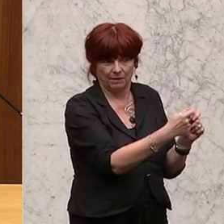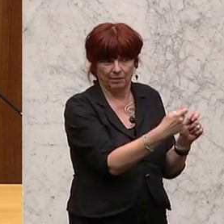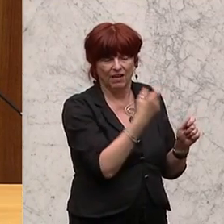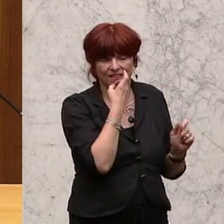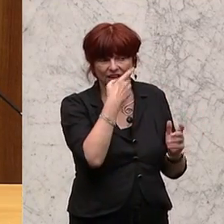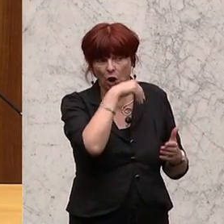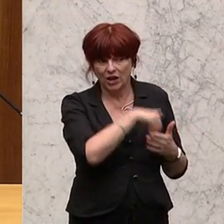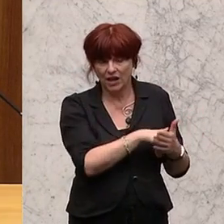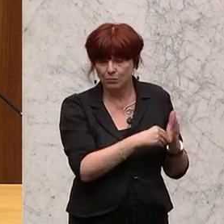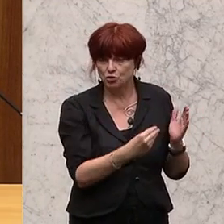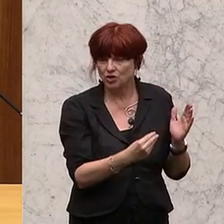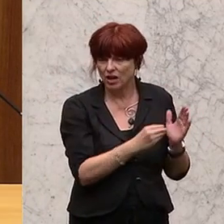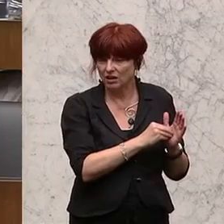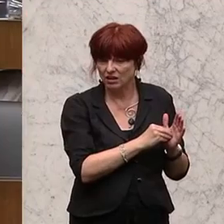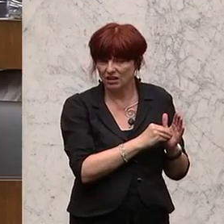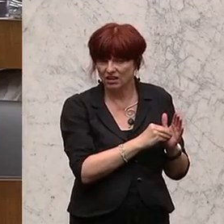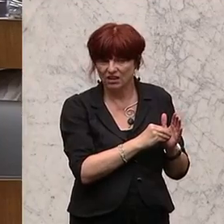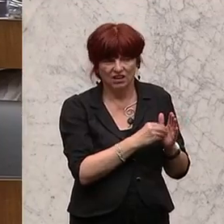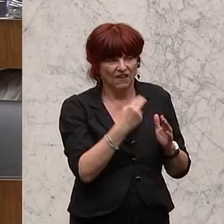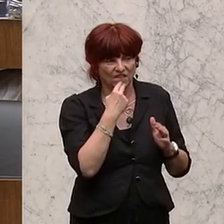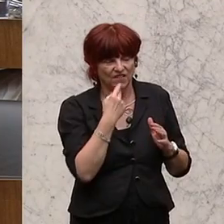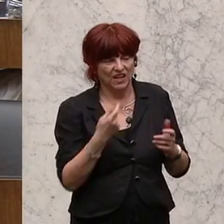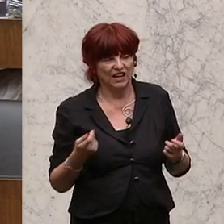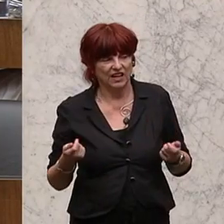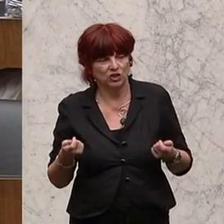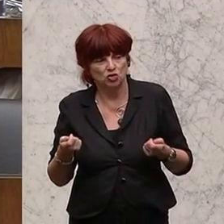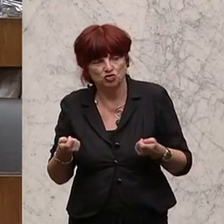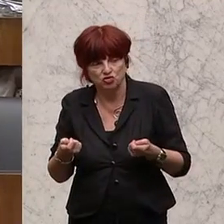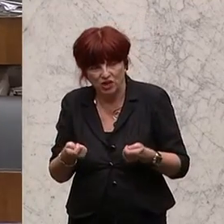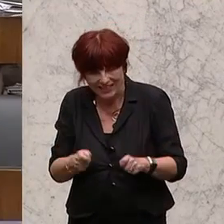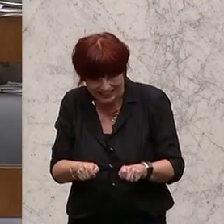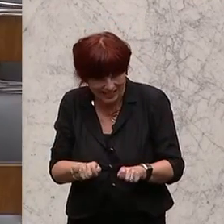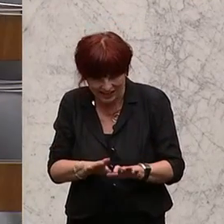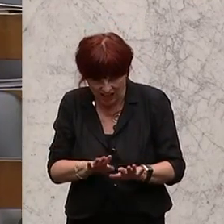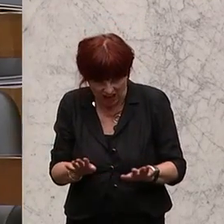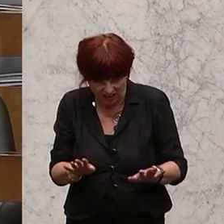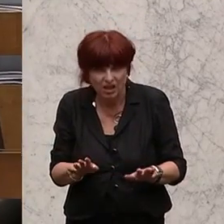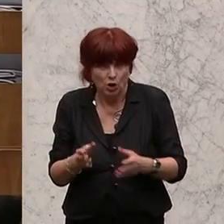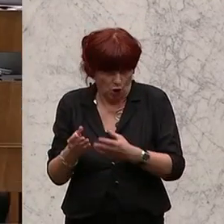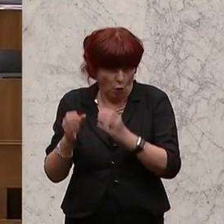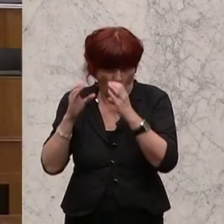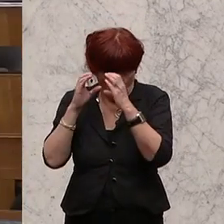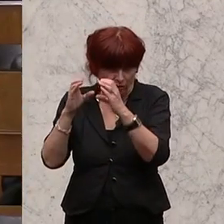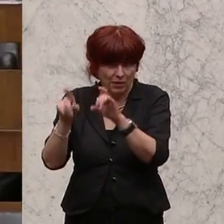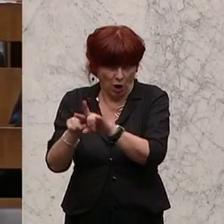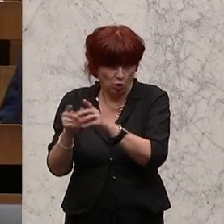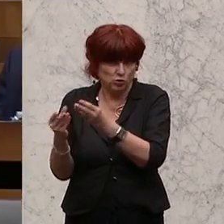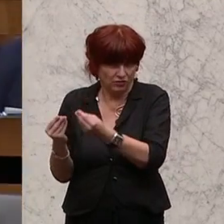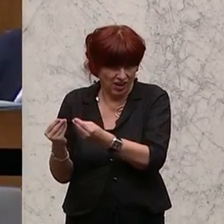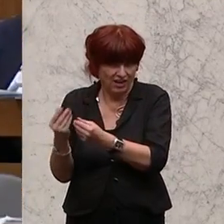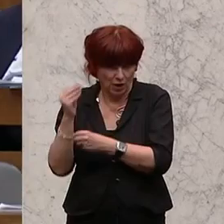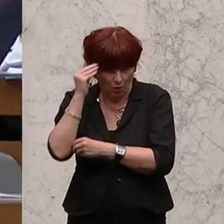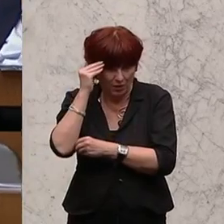das drinnen steht. Wir würden es nicht gleich schließen, weil das ist wahrscheinlich auch der ÖVP zu wild. Also haben wir gesagt,